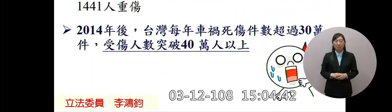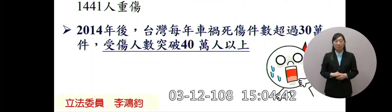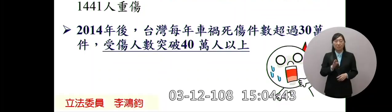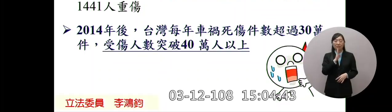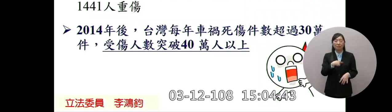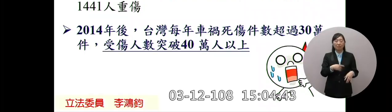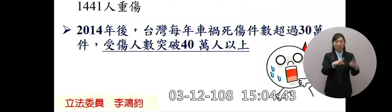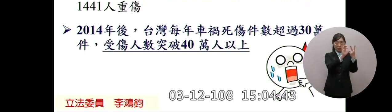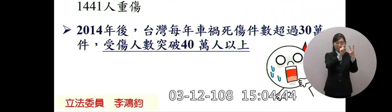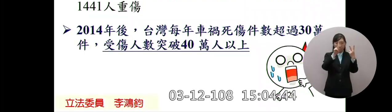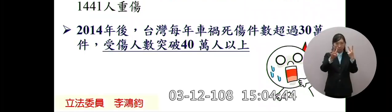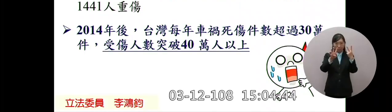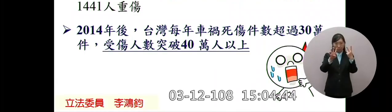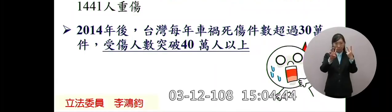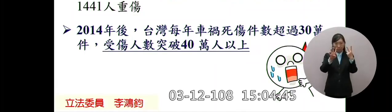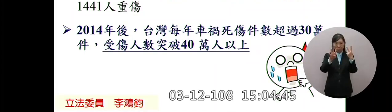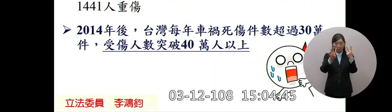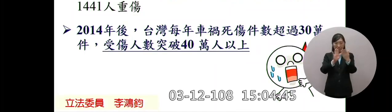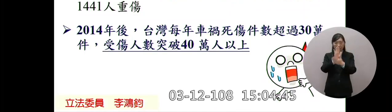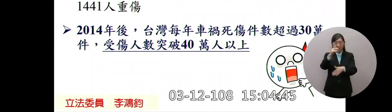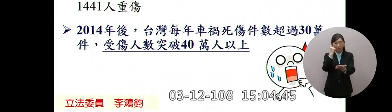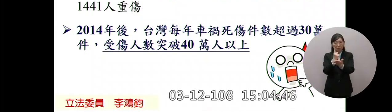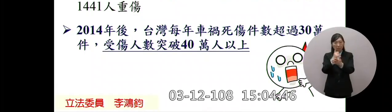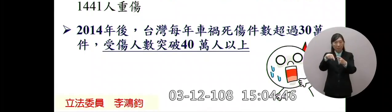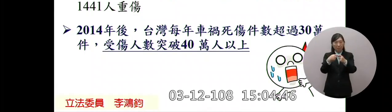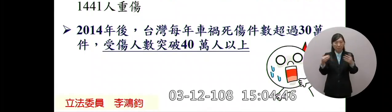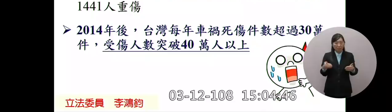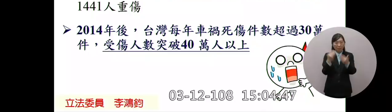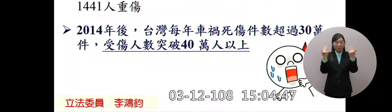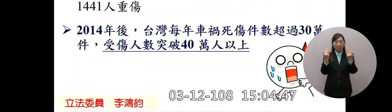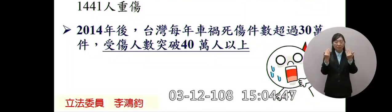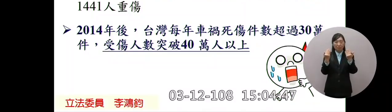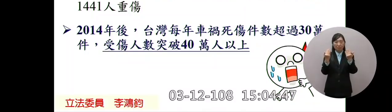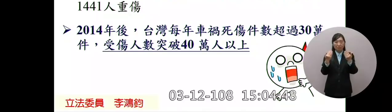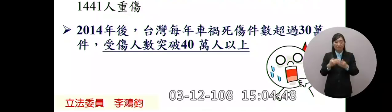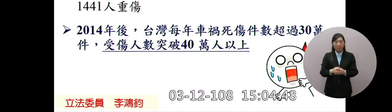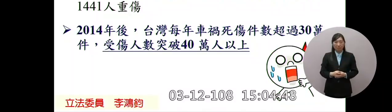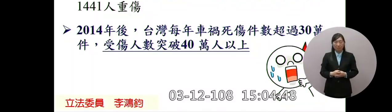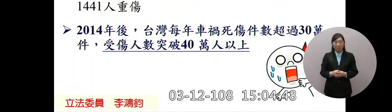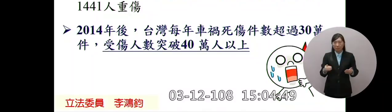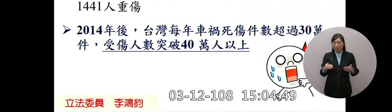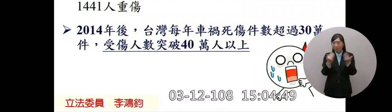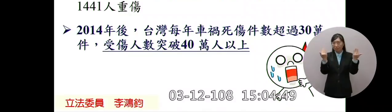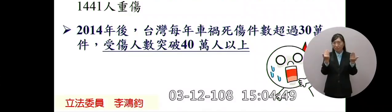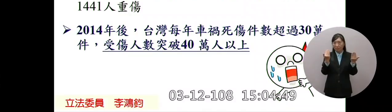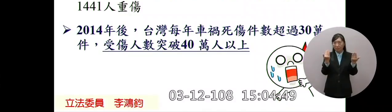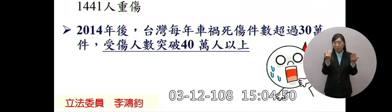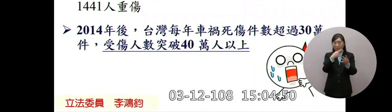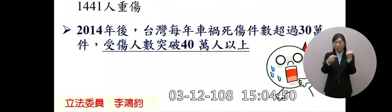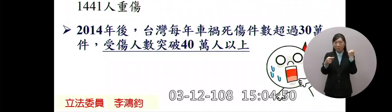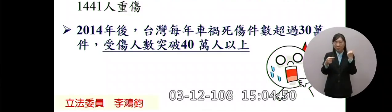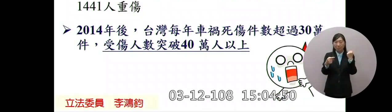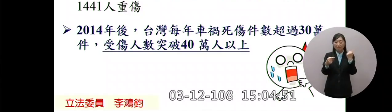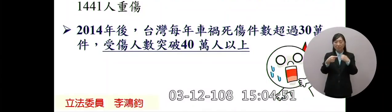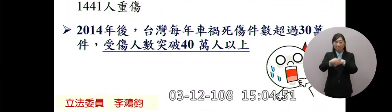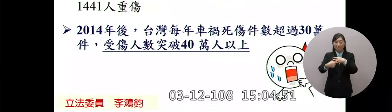从2014年以后，我们每年的车祸，掐黑车祸所造成的受伤人